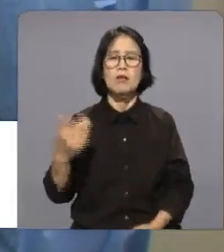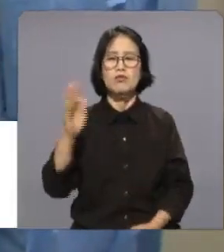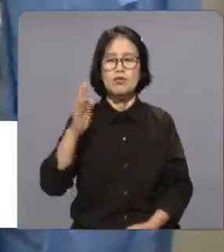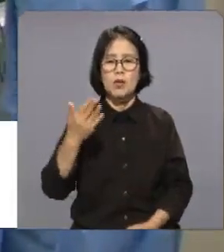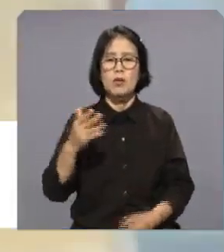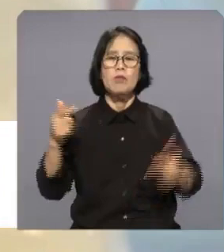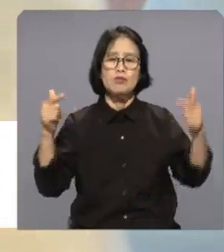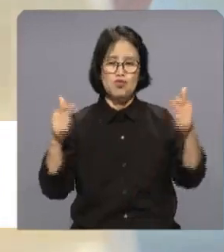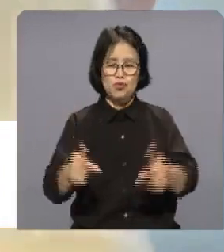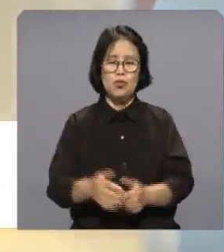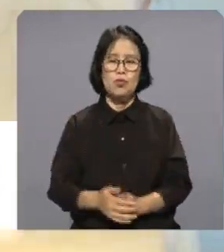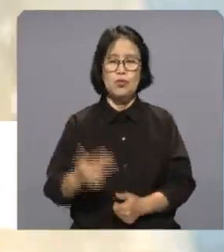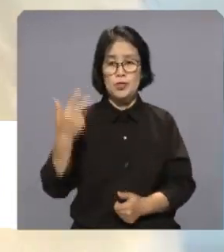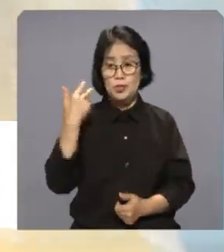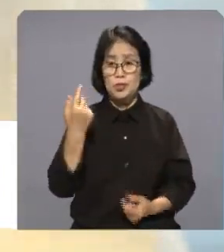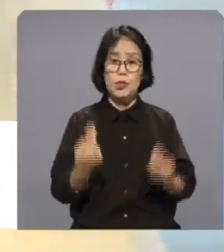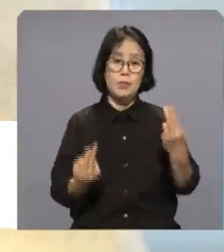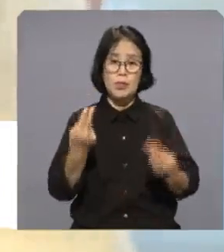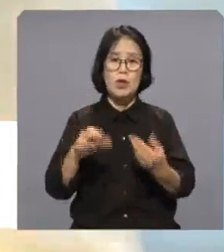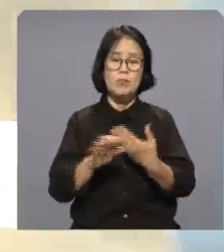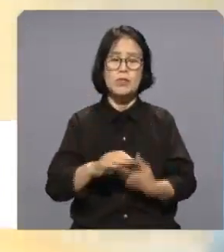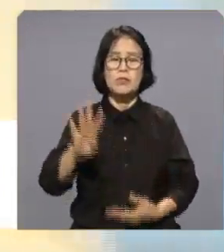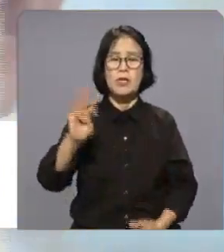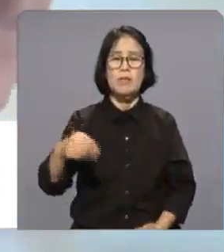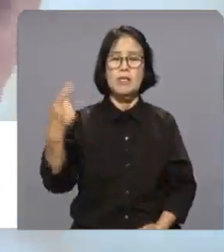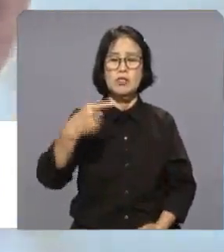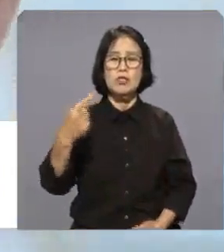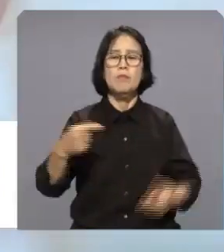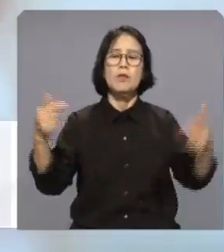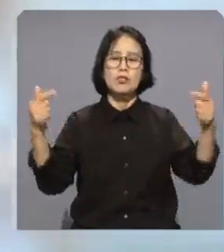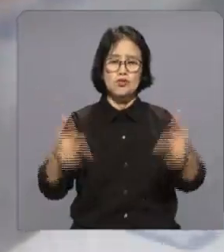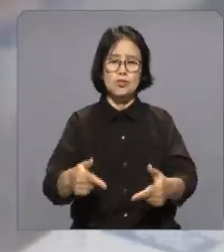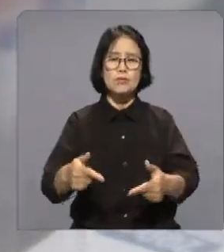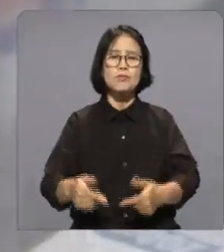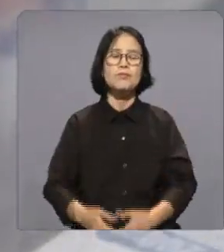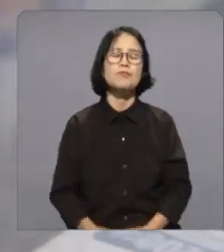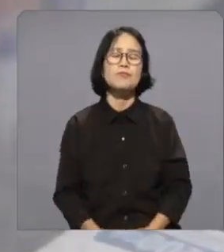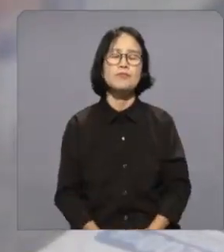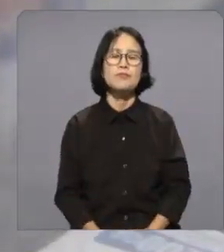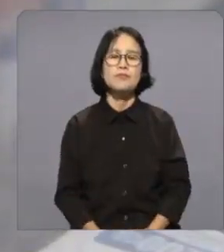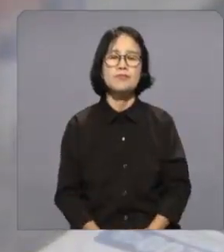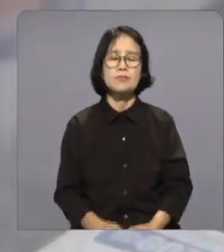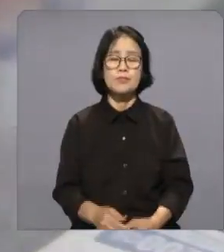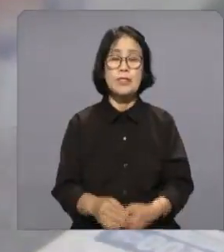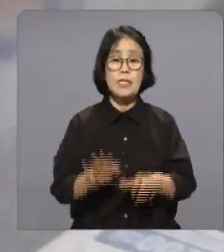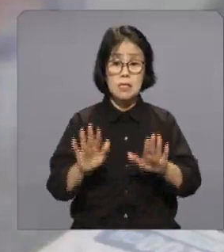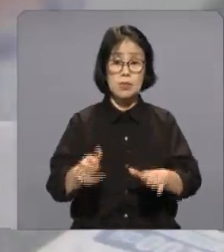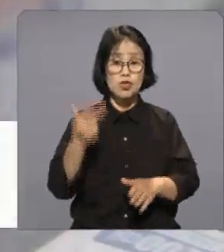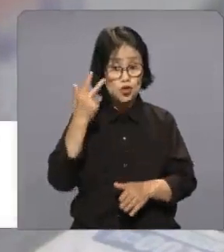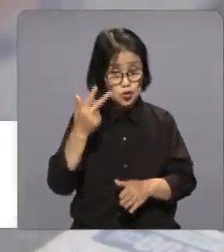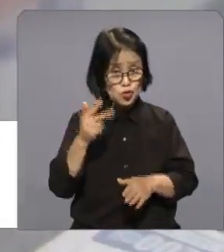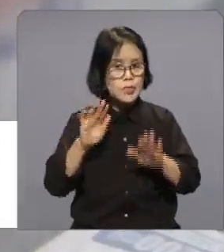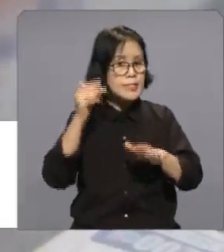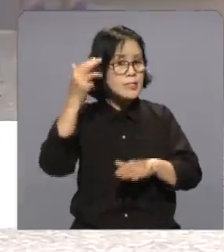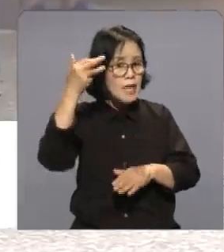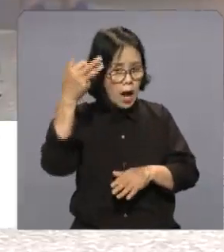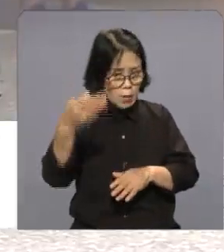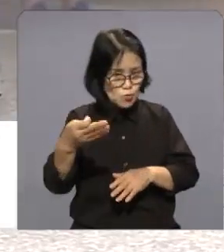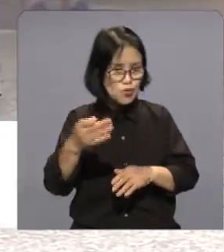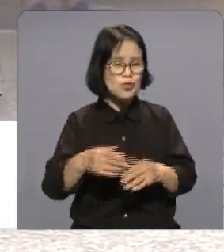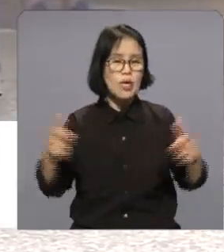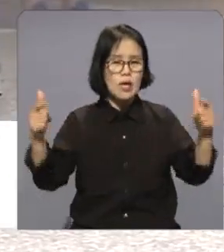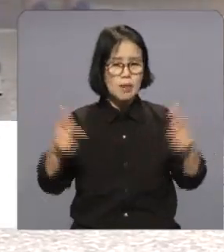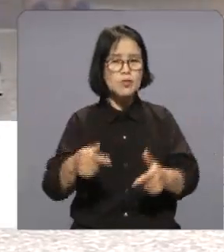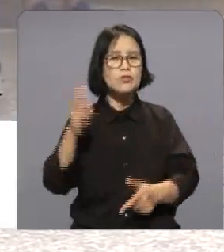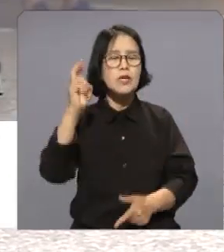줄었고 일주일 전과 비교하면 4만 1,000여 명이 감소했습니다. 방역당국은 이번 주나 다음 주에 감소세로